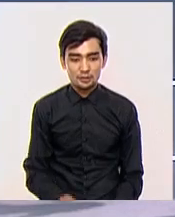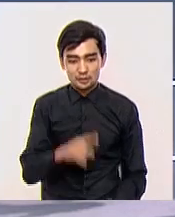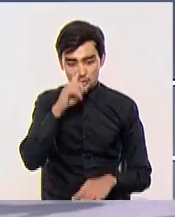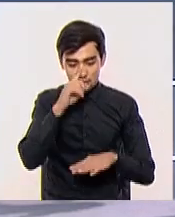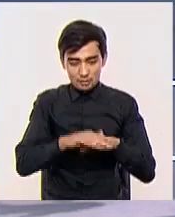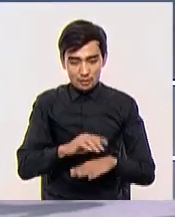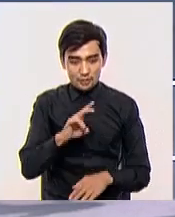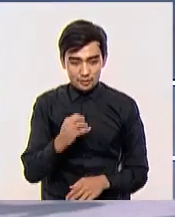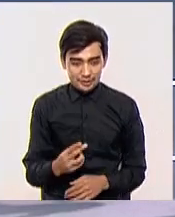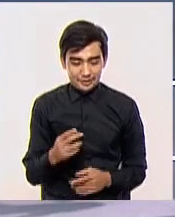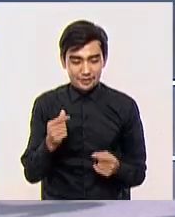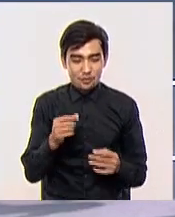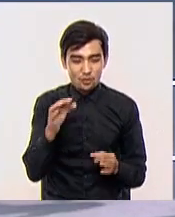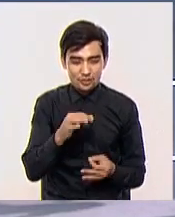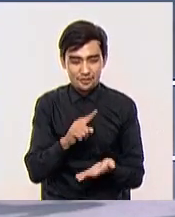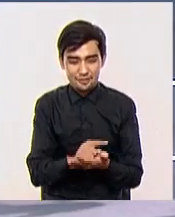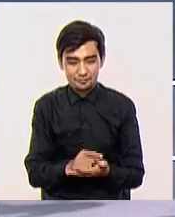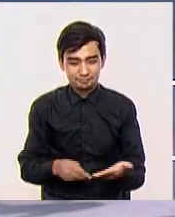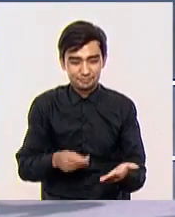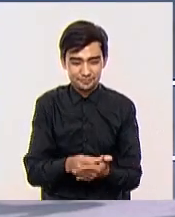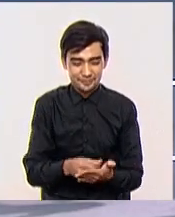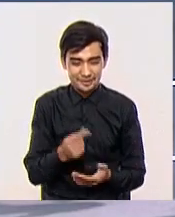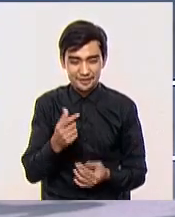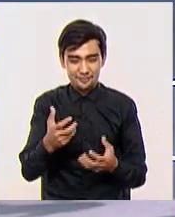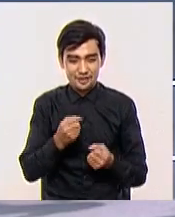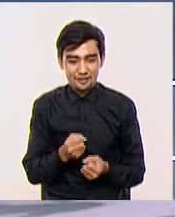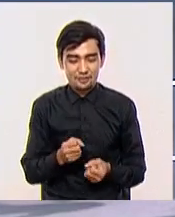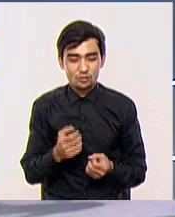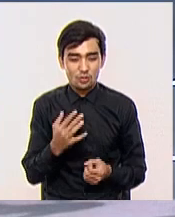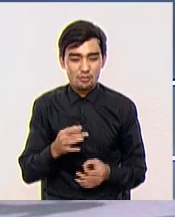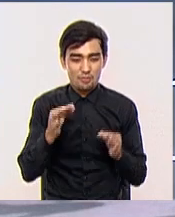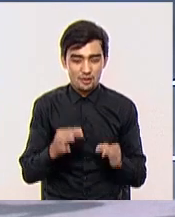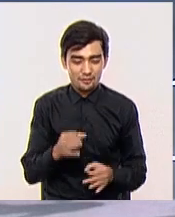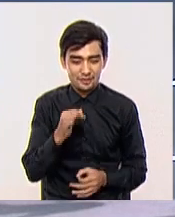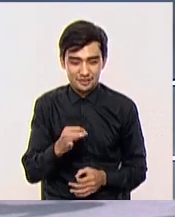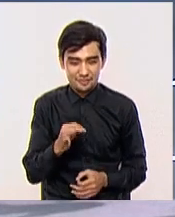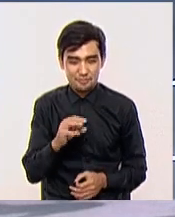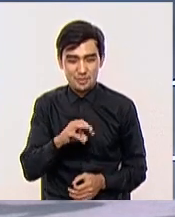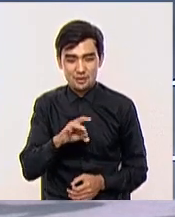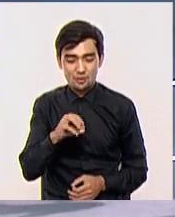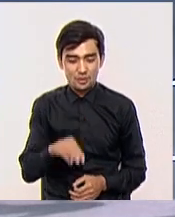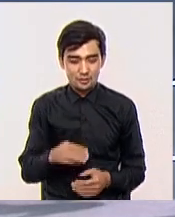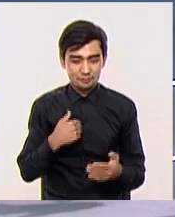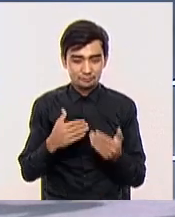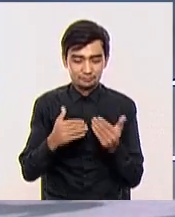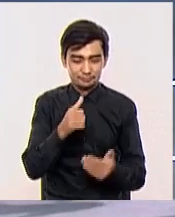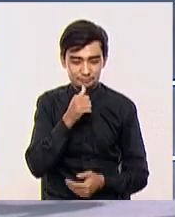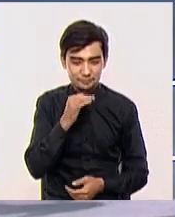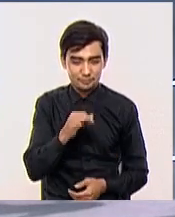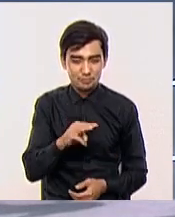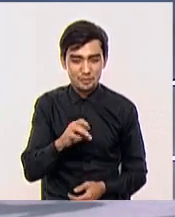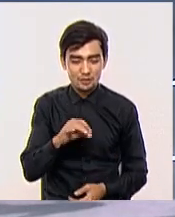Үкіметтің ұлттық қордан әлеуметтік міндеттемелерге қаржы алуы қаншалықты дұрыс? Осы сұрақты біз экономист Меруерт Махмутовамен талқыламақпыз. Меруерт